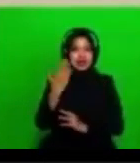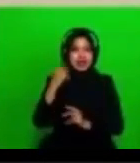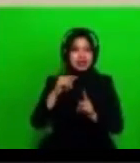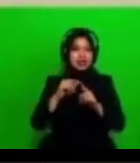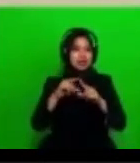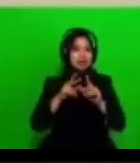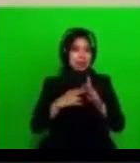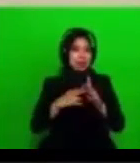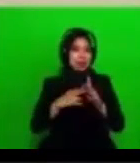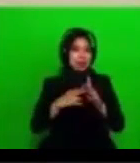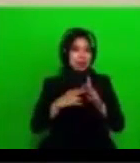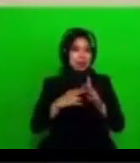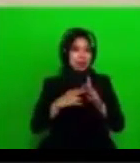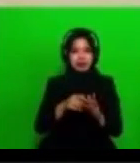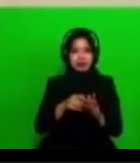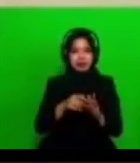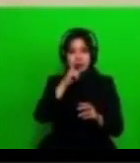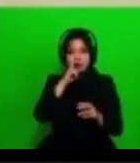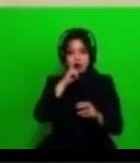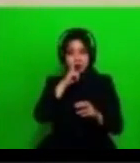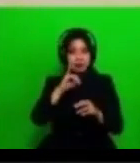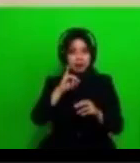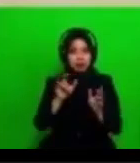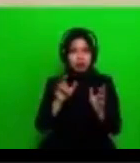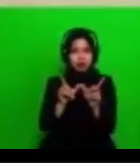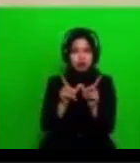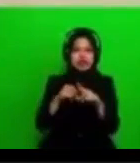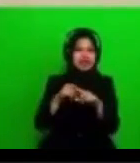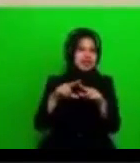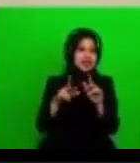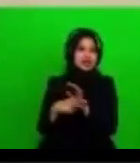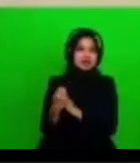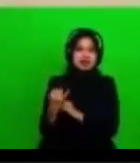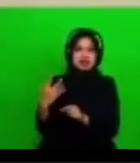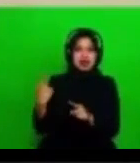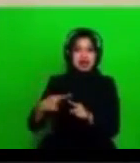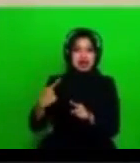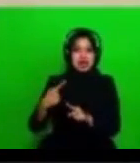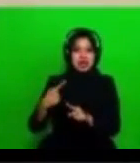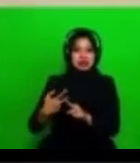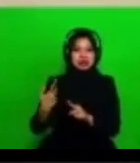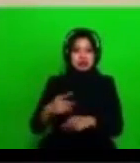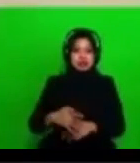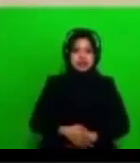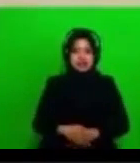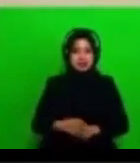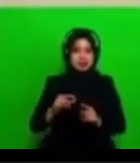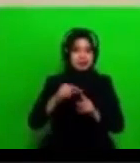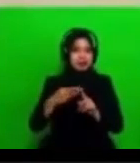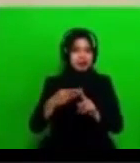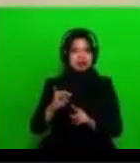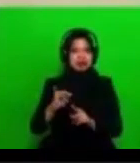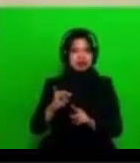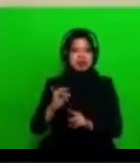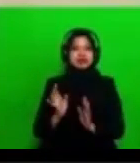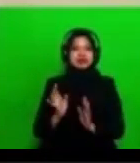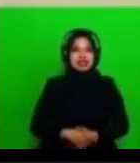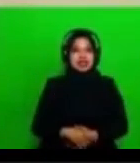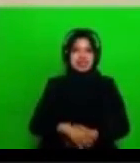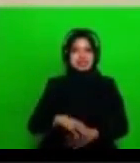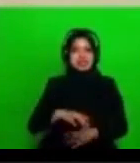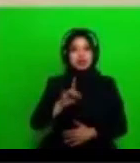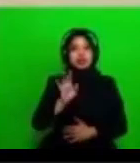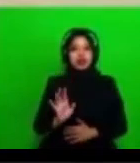Bu Erni tadi memancing. Dengan pantunnya. Pak Wi kan udah berkali-kali buat pantun. Iya. Mas Febi juga sudah. Dari kita cuma satu.